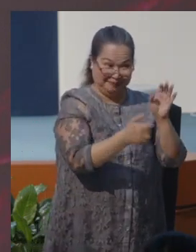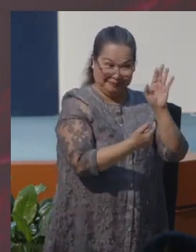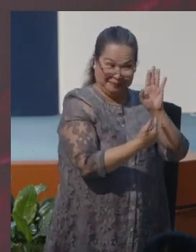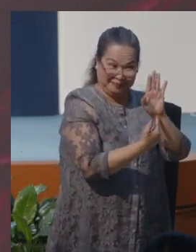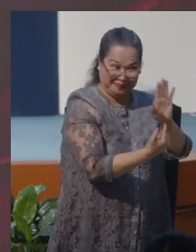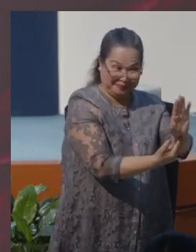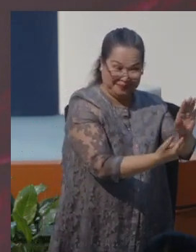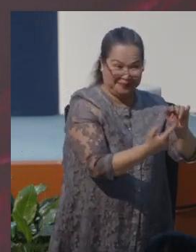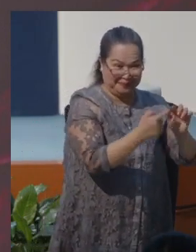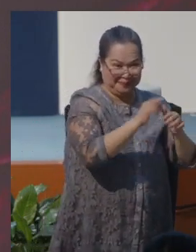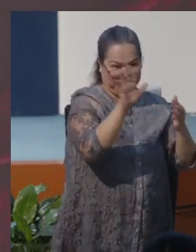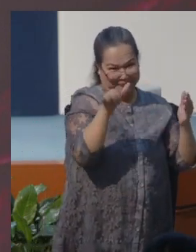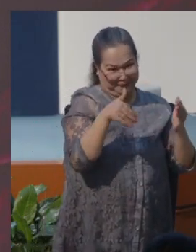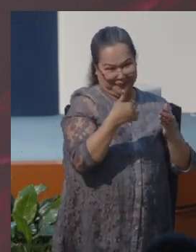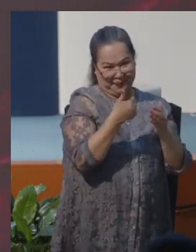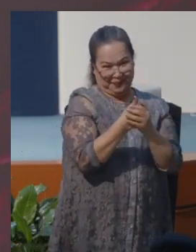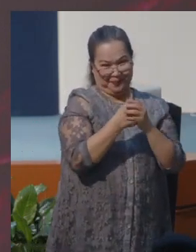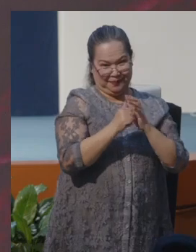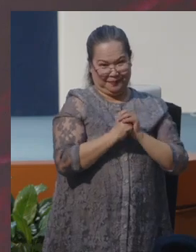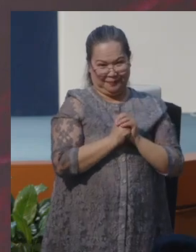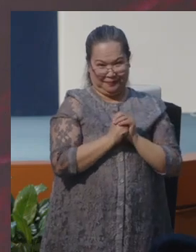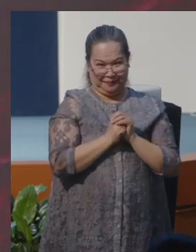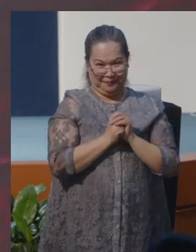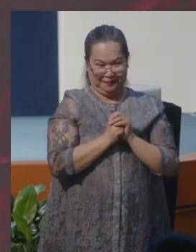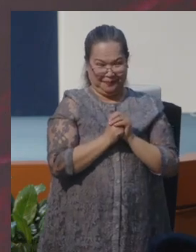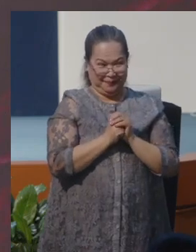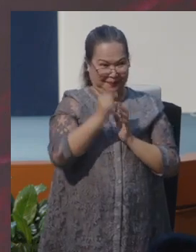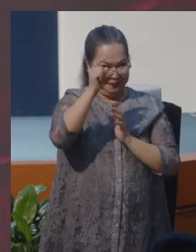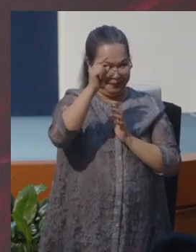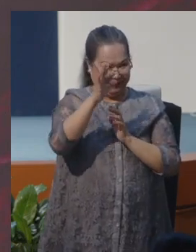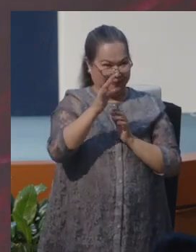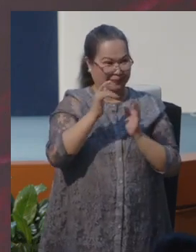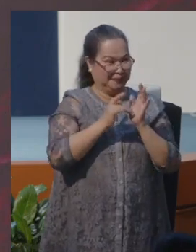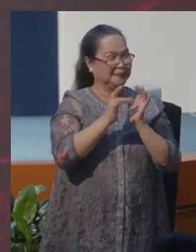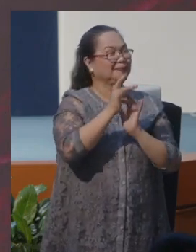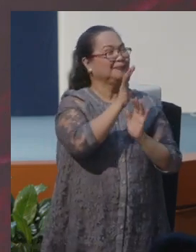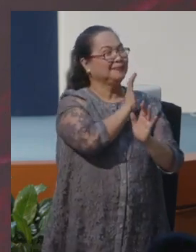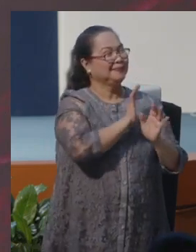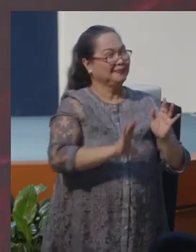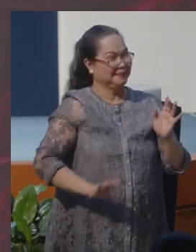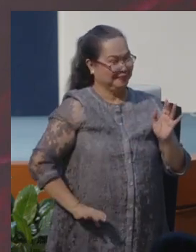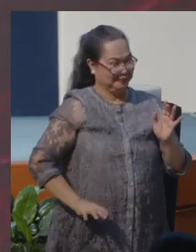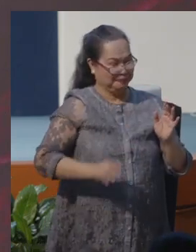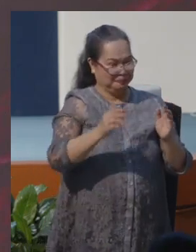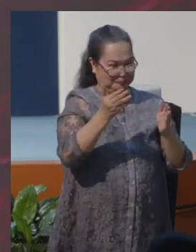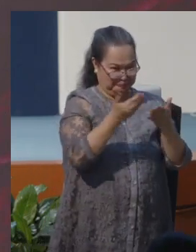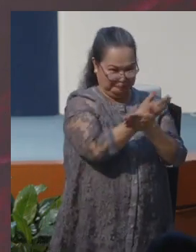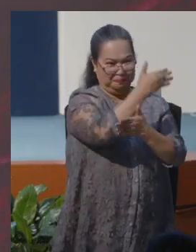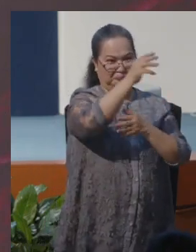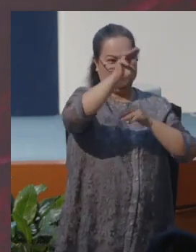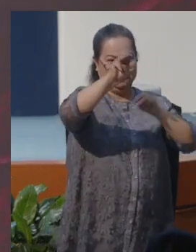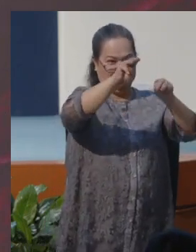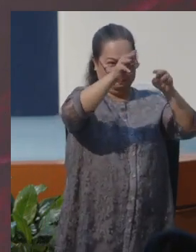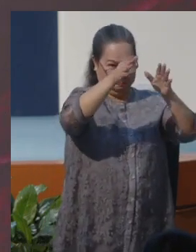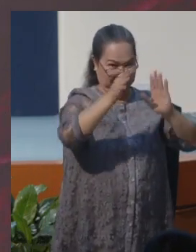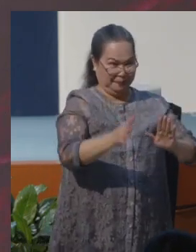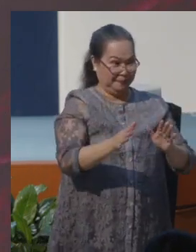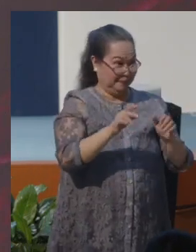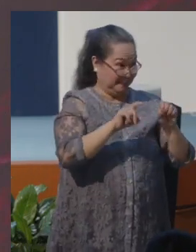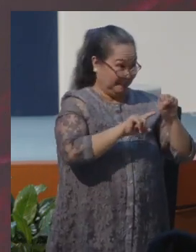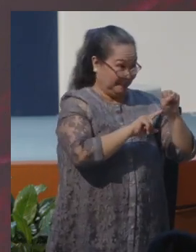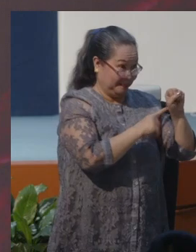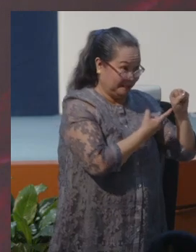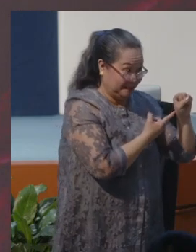siya sa kanyang Panginoon, sa kanyang bagong master. Mula doon